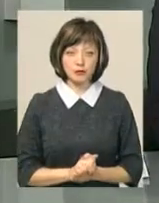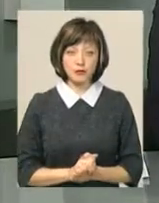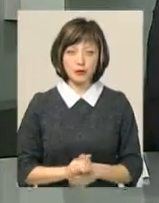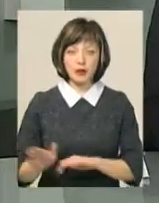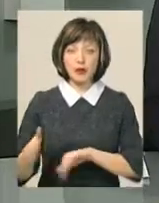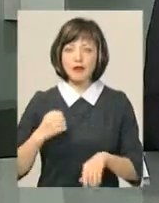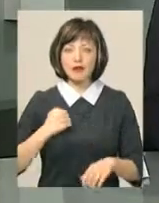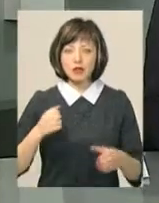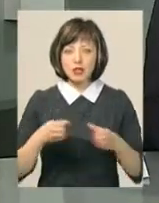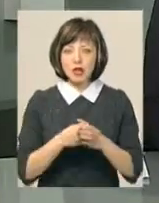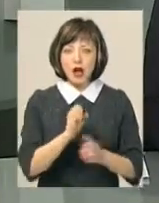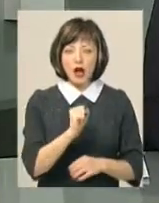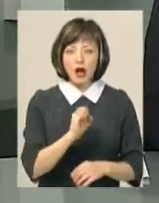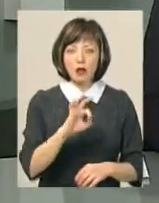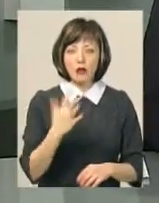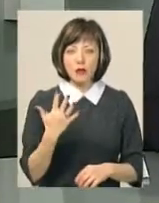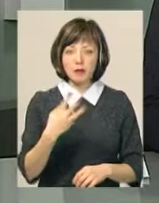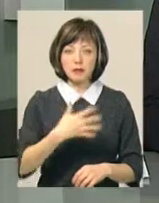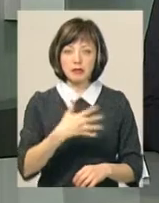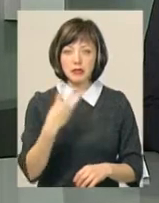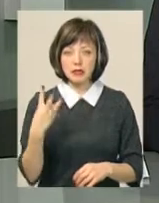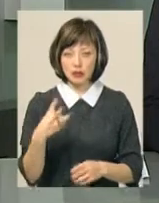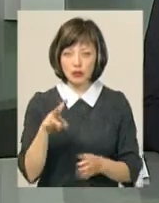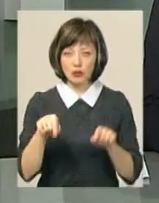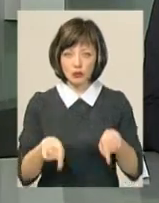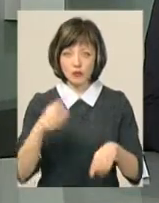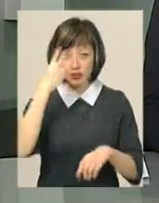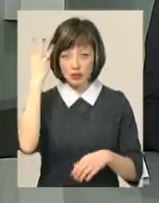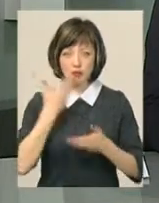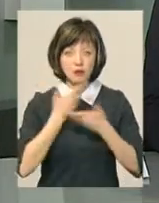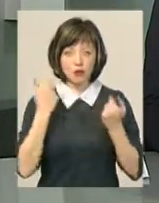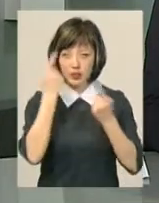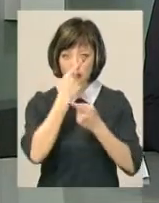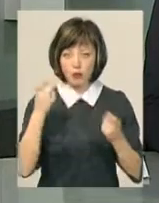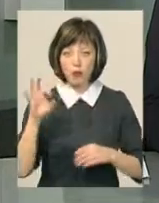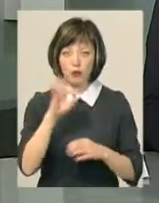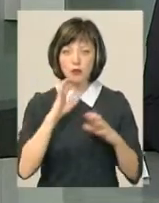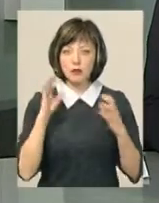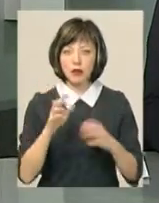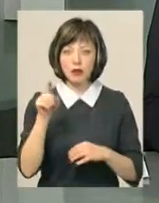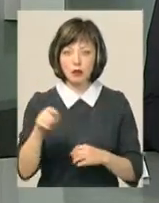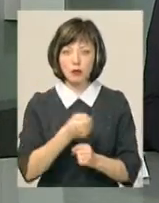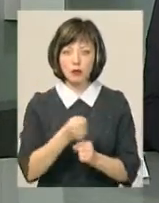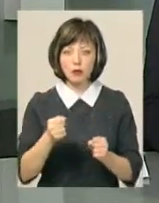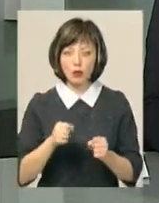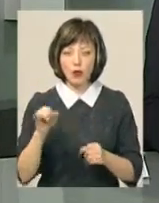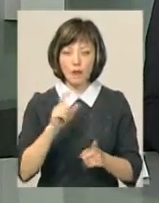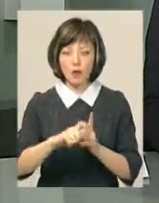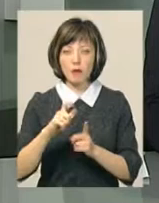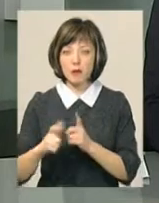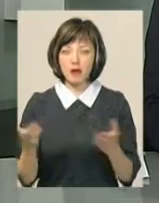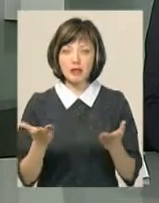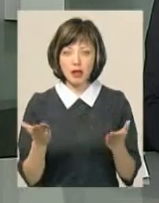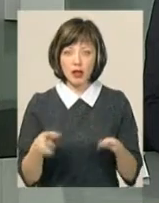У військовій частині А0553, що дислокується у Хмельницькому, відсутня інформація щодо зберігання там зброї та боєприпасів,